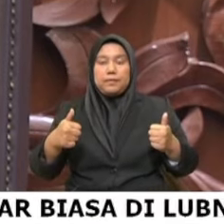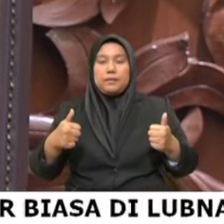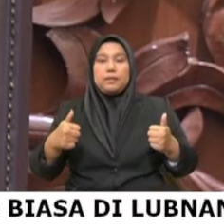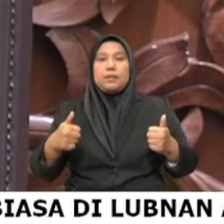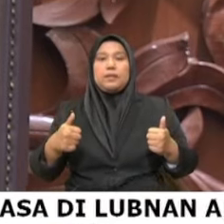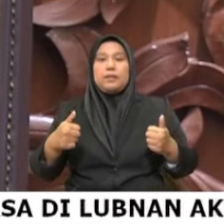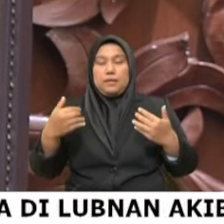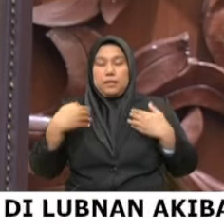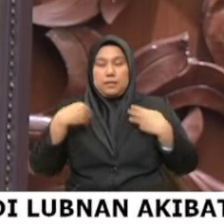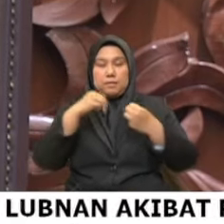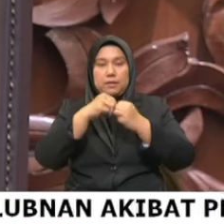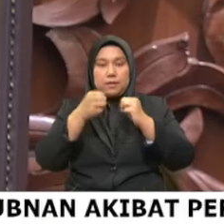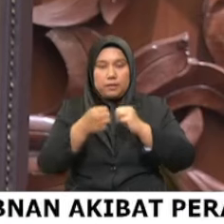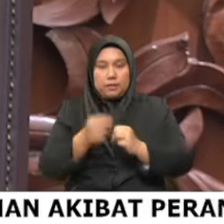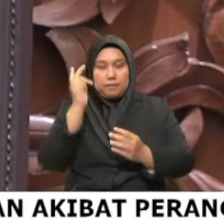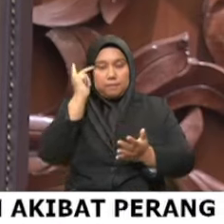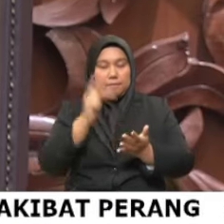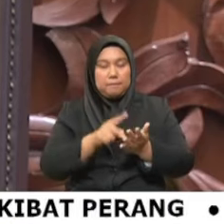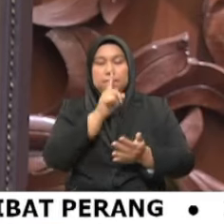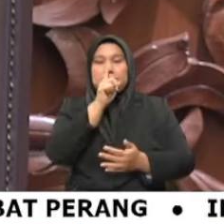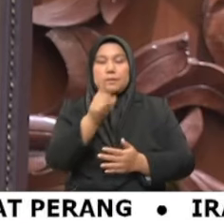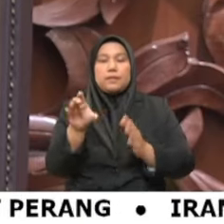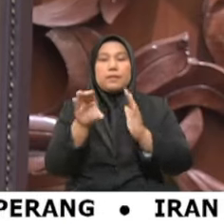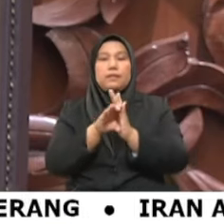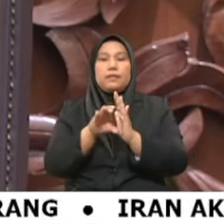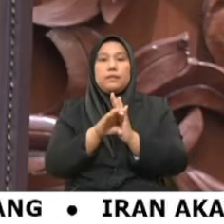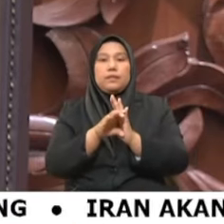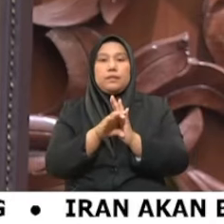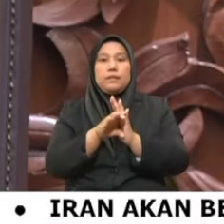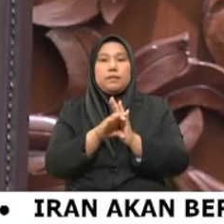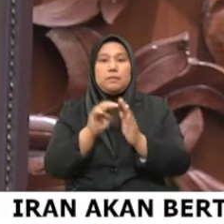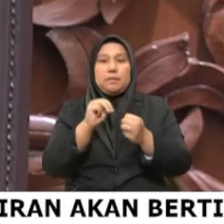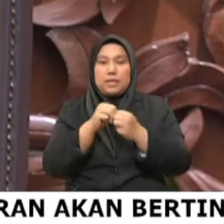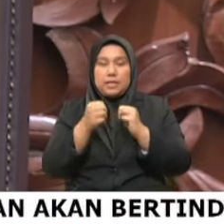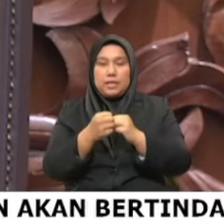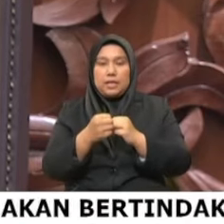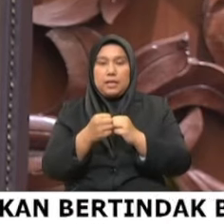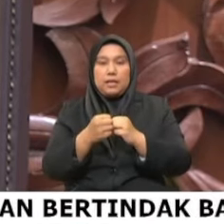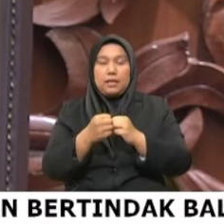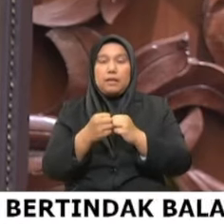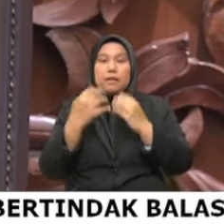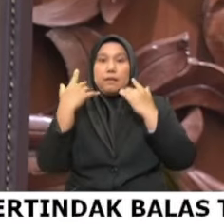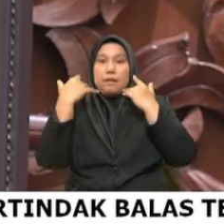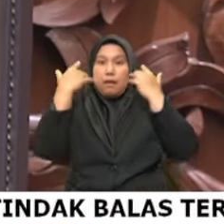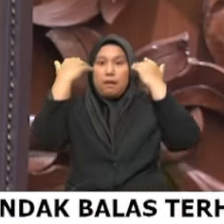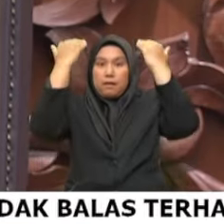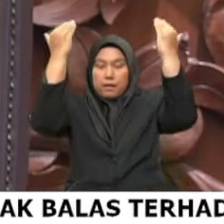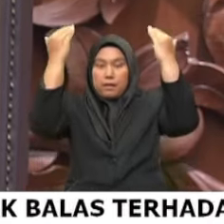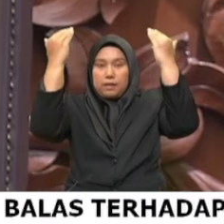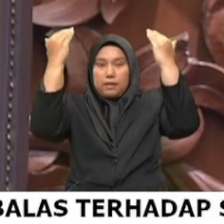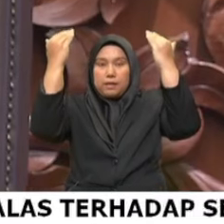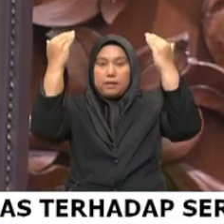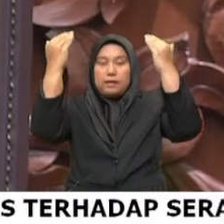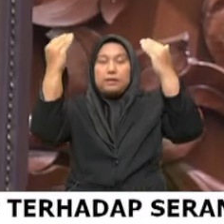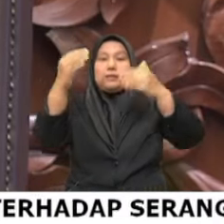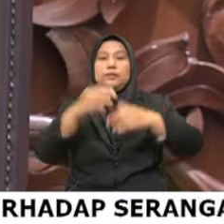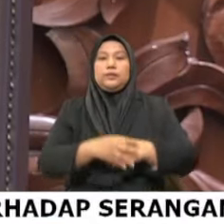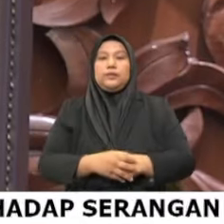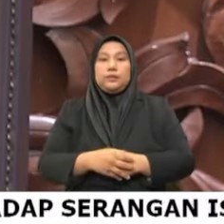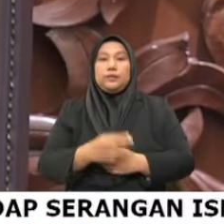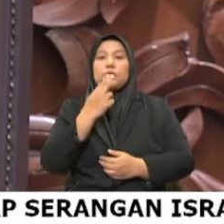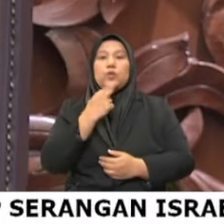telah dikenal pasti. Sebagai contoh, masalah darah tinggi, paras gula yang tinggi dalam